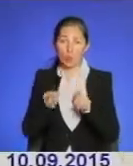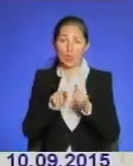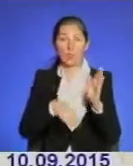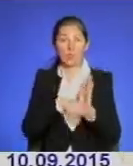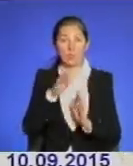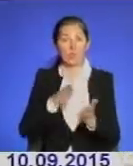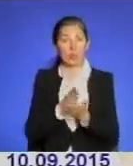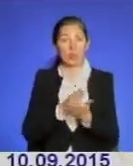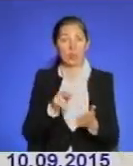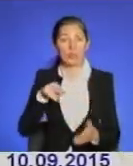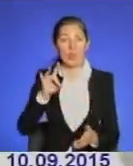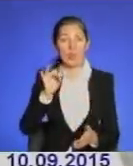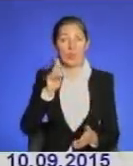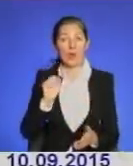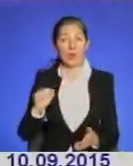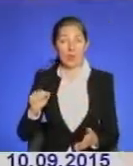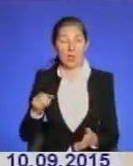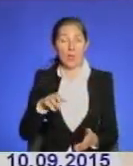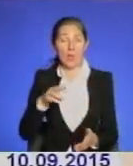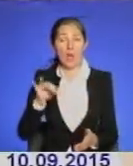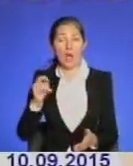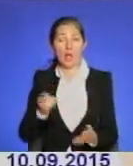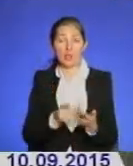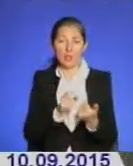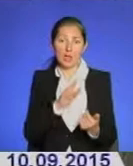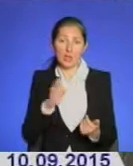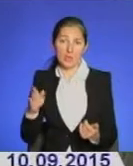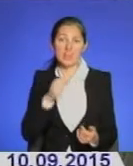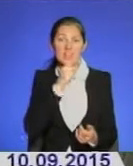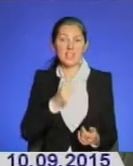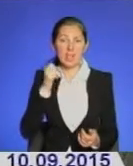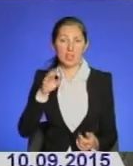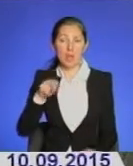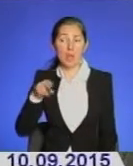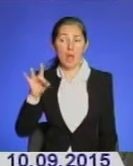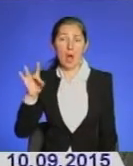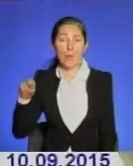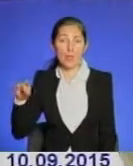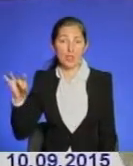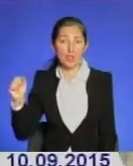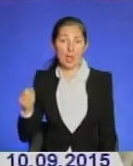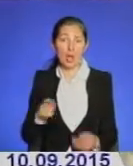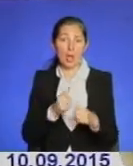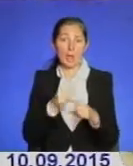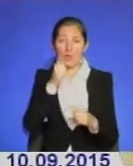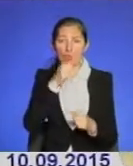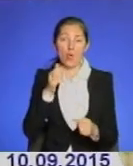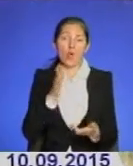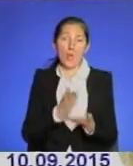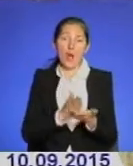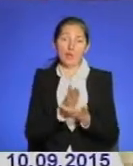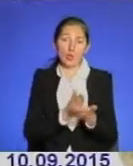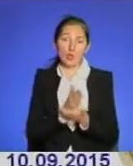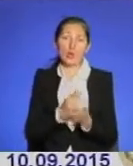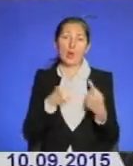за кілька хвилин старший прапорщик, півроку ніс службу в зоні антитерористичної операції. Сьогодні демонструє нам